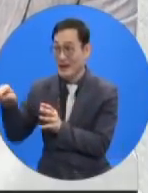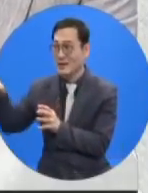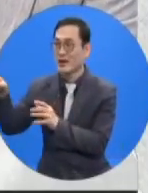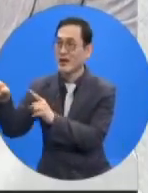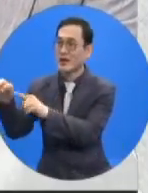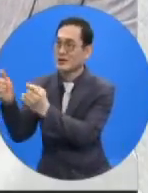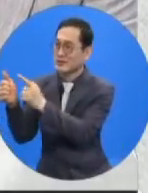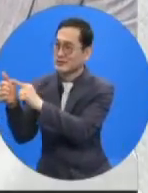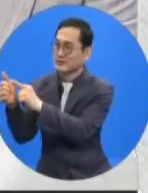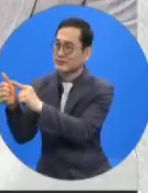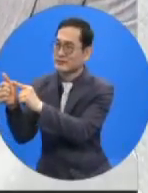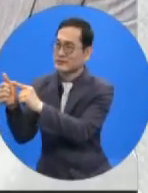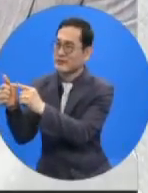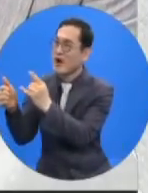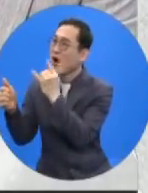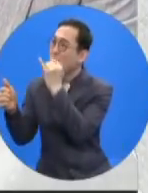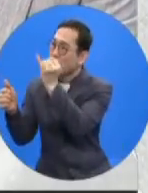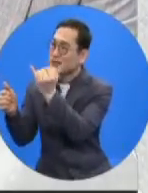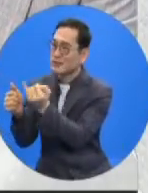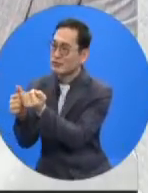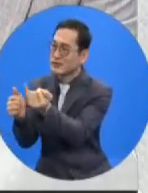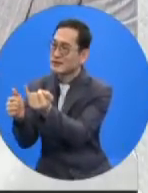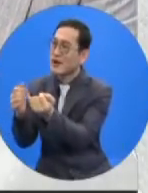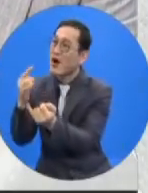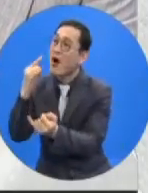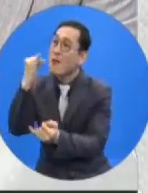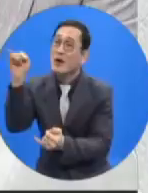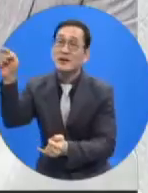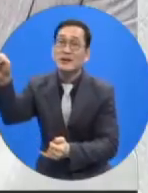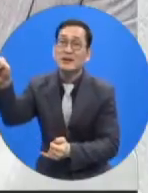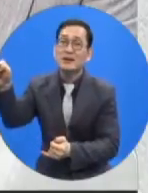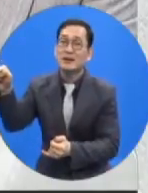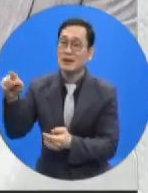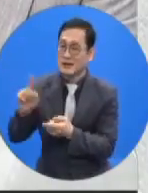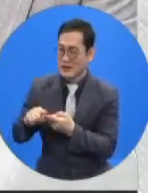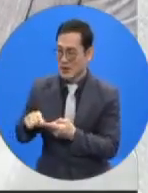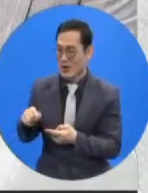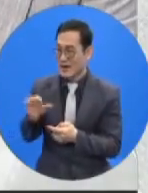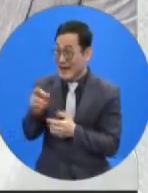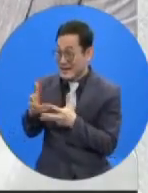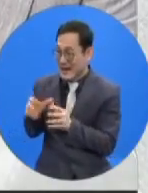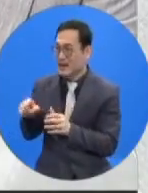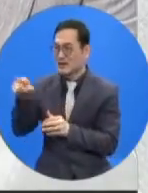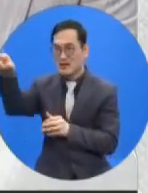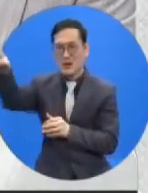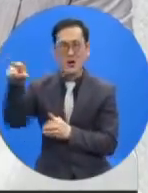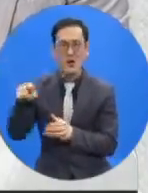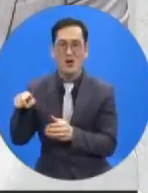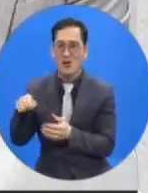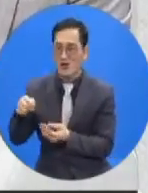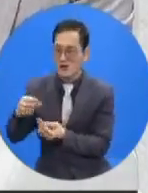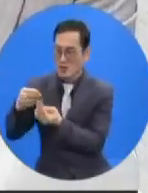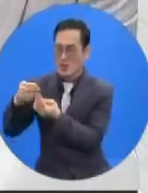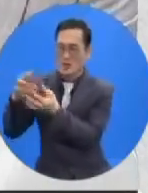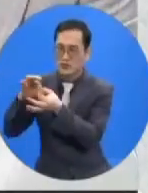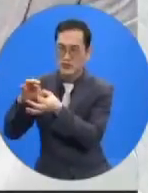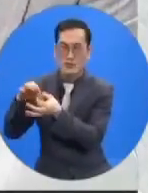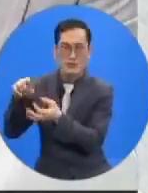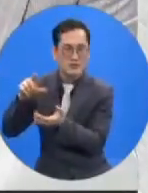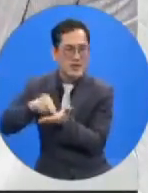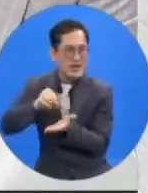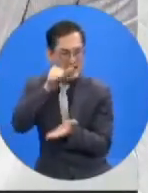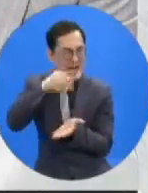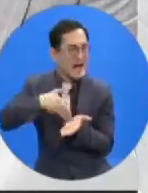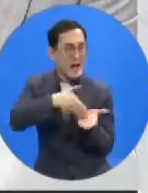했냐면 이미 재판에서 결론이 난 사항이다. 문제없는 사항이다. 오히려 민주당 의원이. 네, 왜 정치적인 공세를 하느냐. 이런 식으로